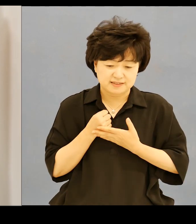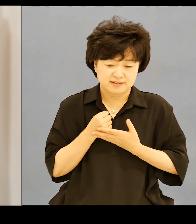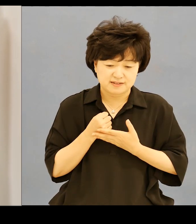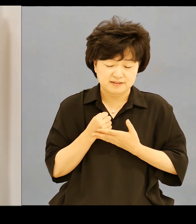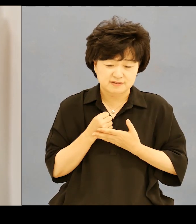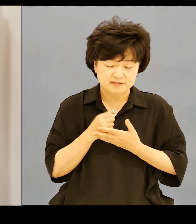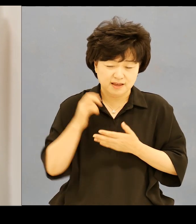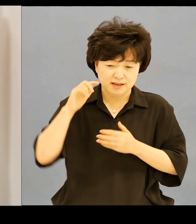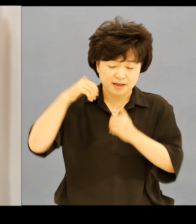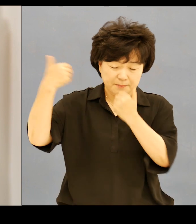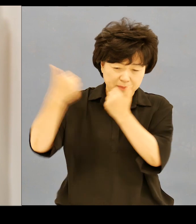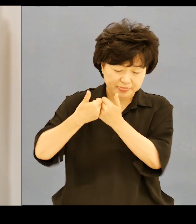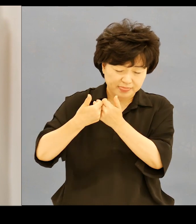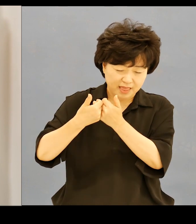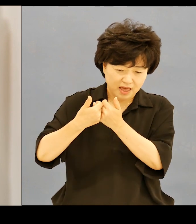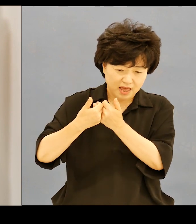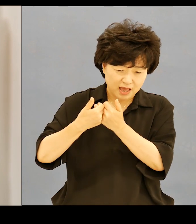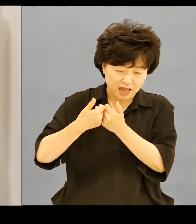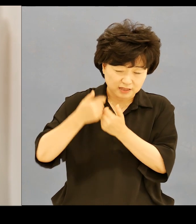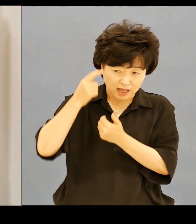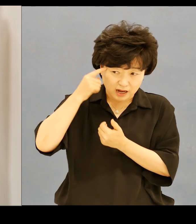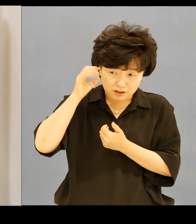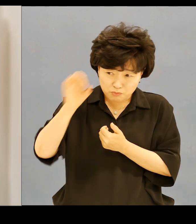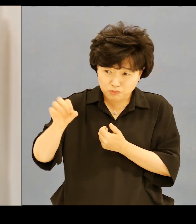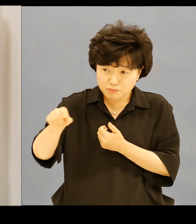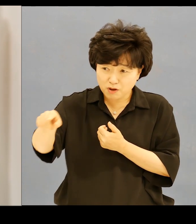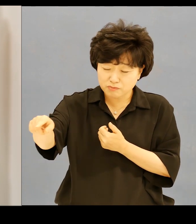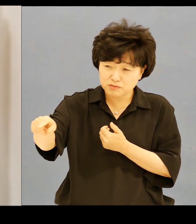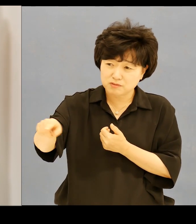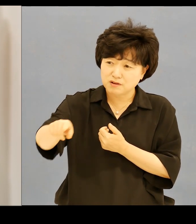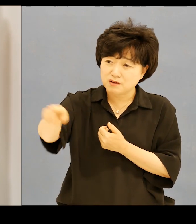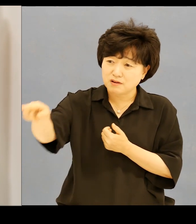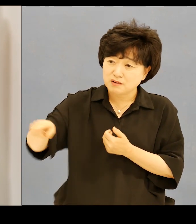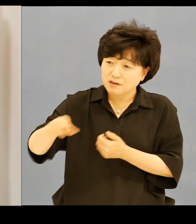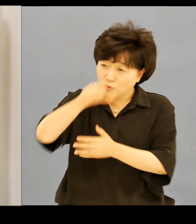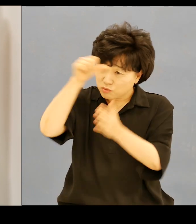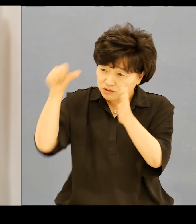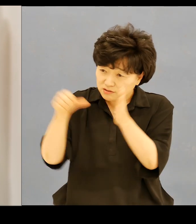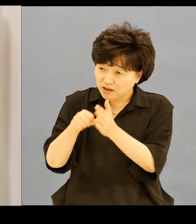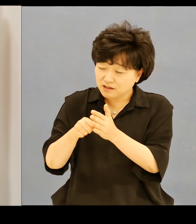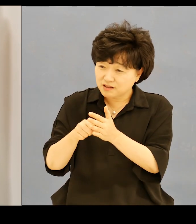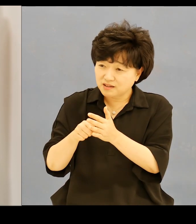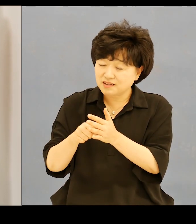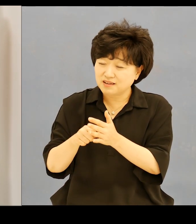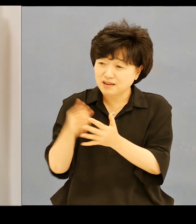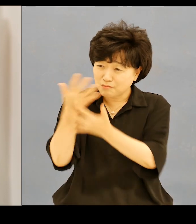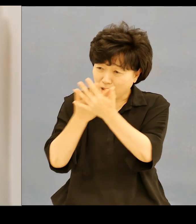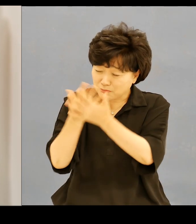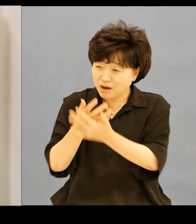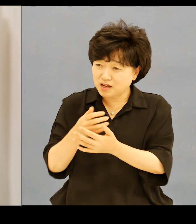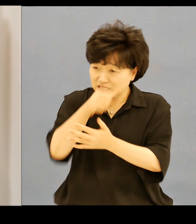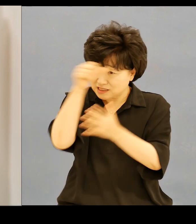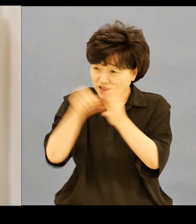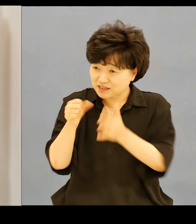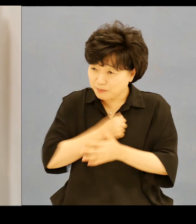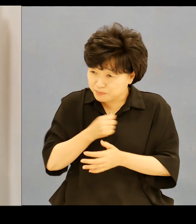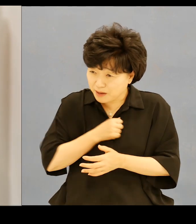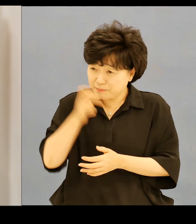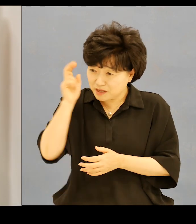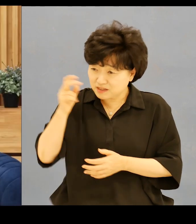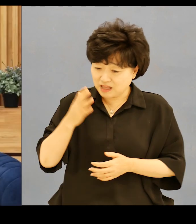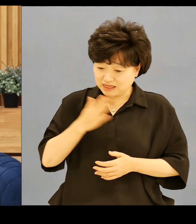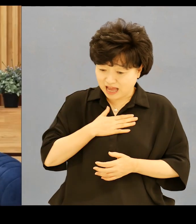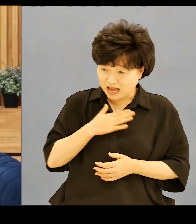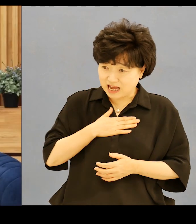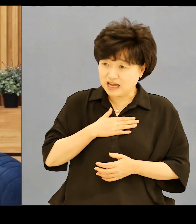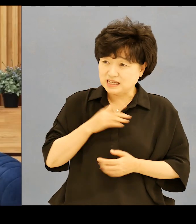생각하니까 그분들이 얼마나 인생이 그럼요, 그럼요. 막막하고 답답하며 네. 풀 데가 없어서 저한테 그렇죠, 그렇죠. 푸시나 하는 아,